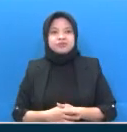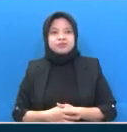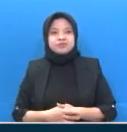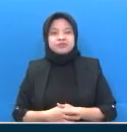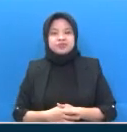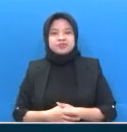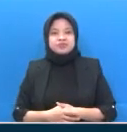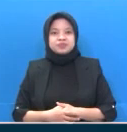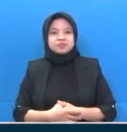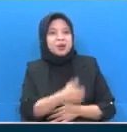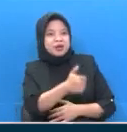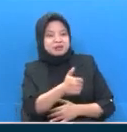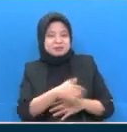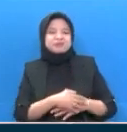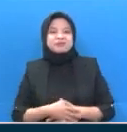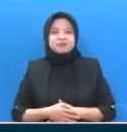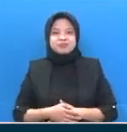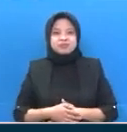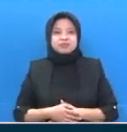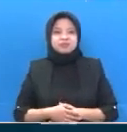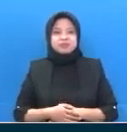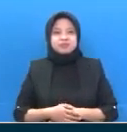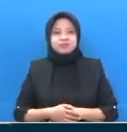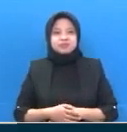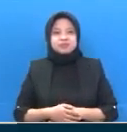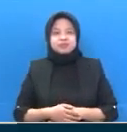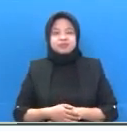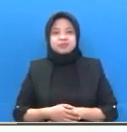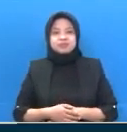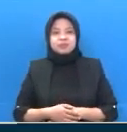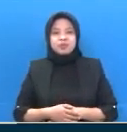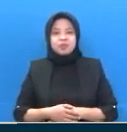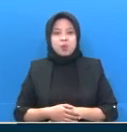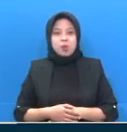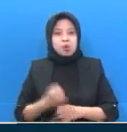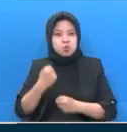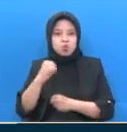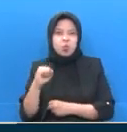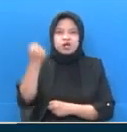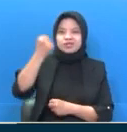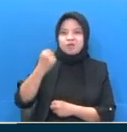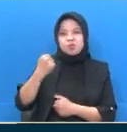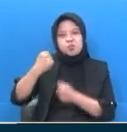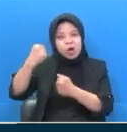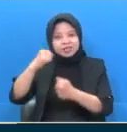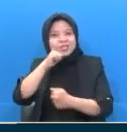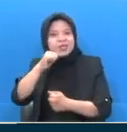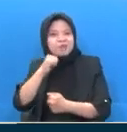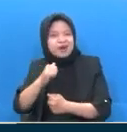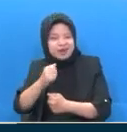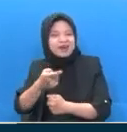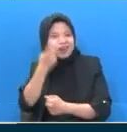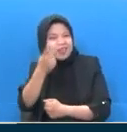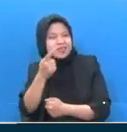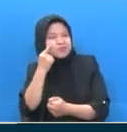Mas Jonathan. Ya, kalau kita lihat kan ya, kalau ini kita lihat kan relasi kuasanya masih sangat kuat dan sangat kental begitu